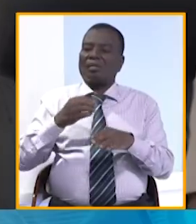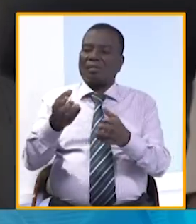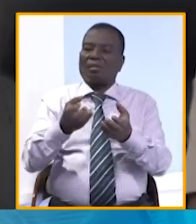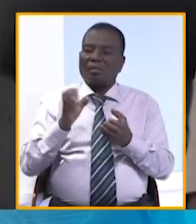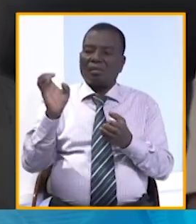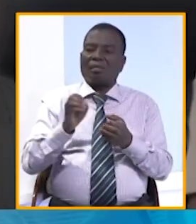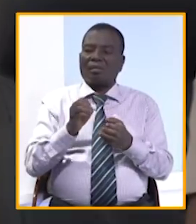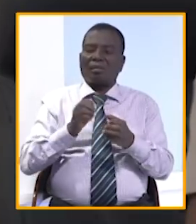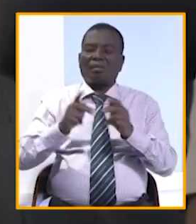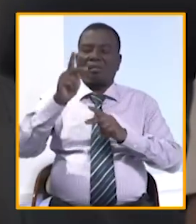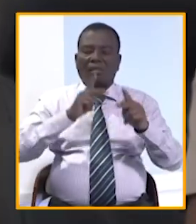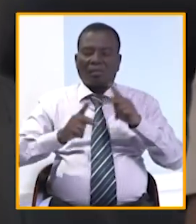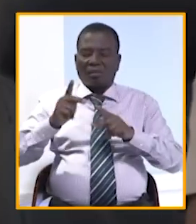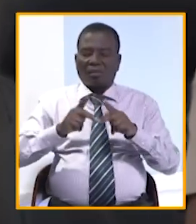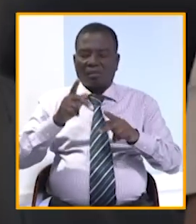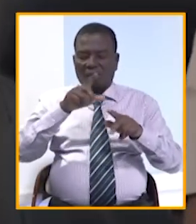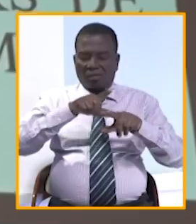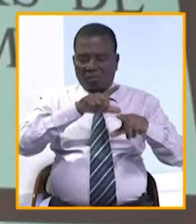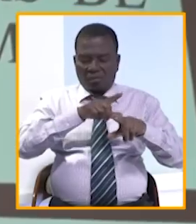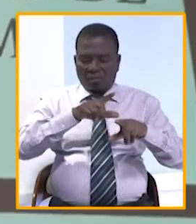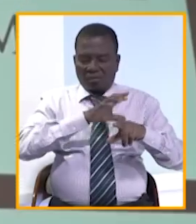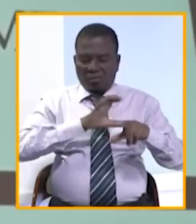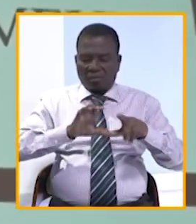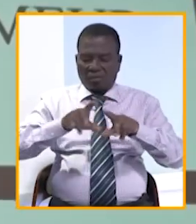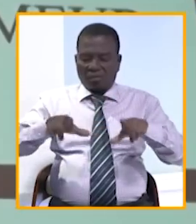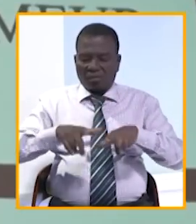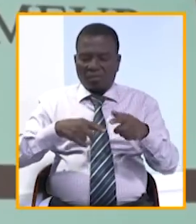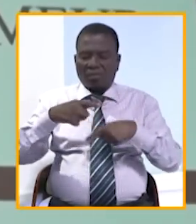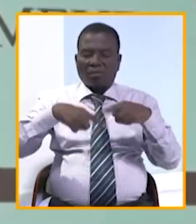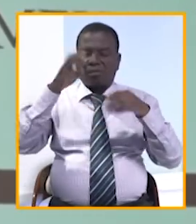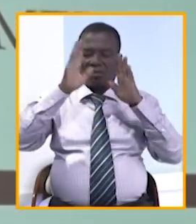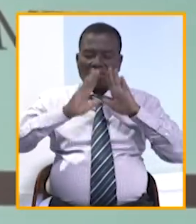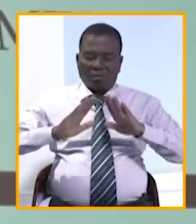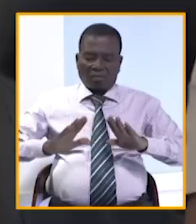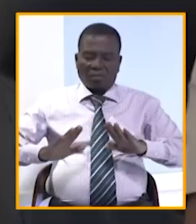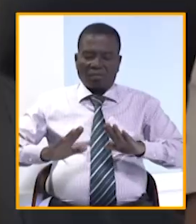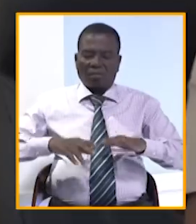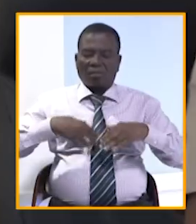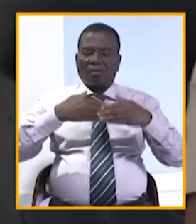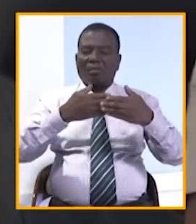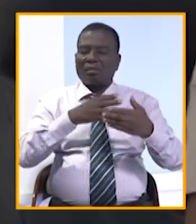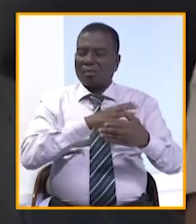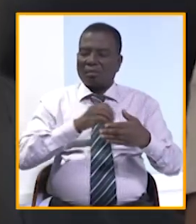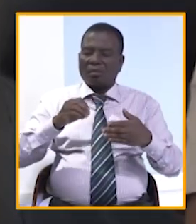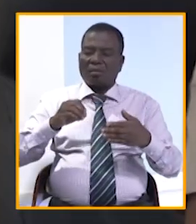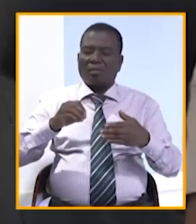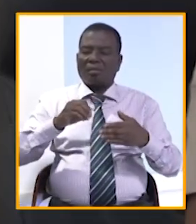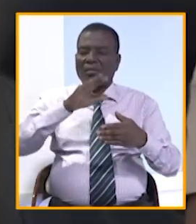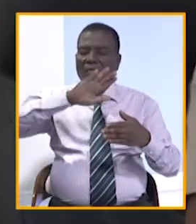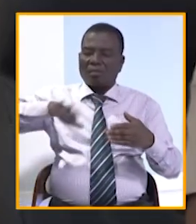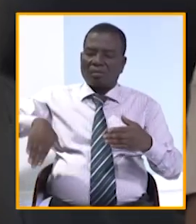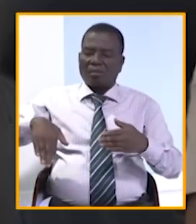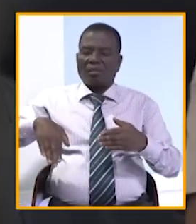volonté des populations locales d'aller à la paix, de tourner effectivement le dos à la